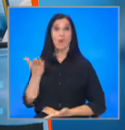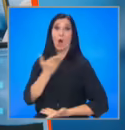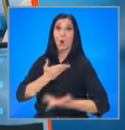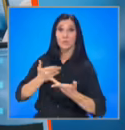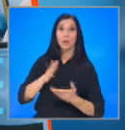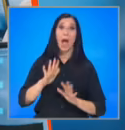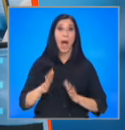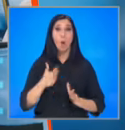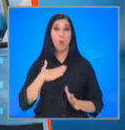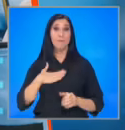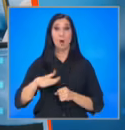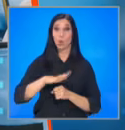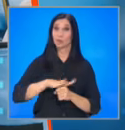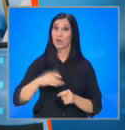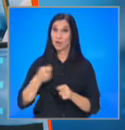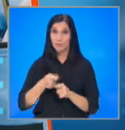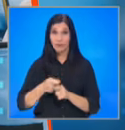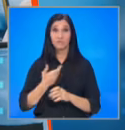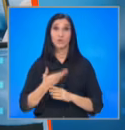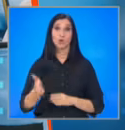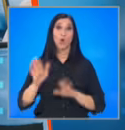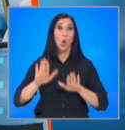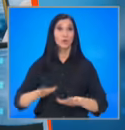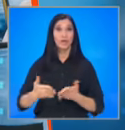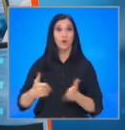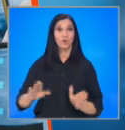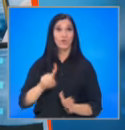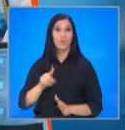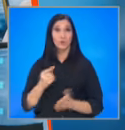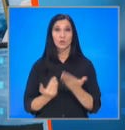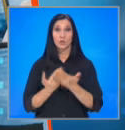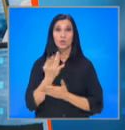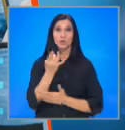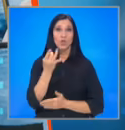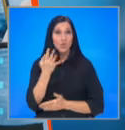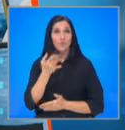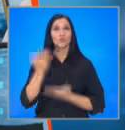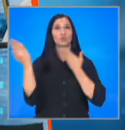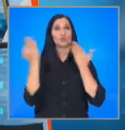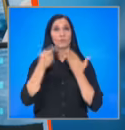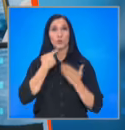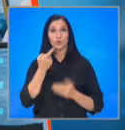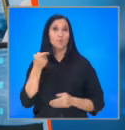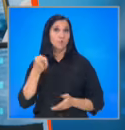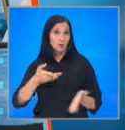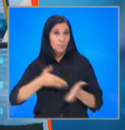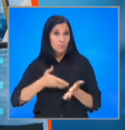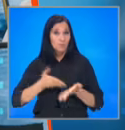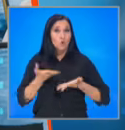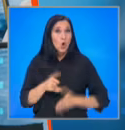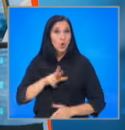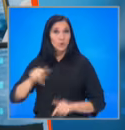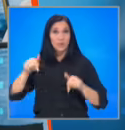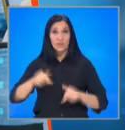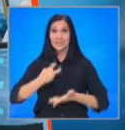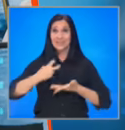има основание, приложено. Все още остава отворен и въпросът за началото на новата учебна година. По този повод родители днес излязоха